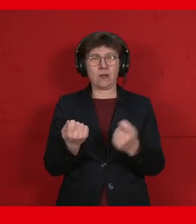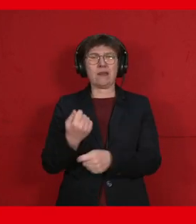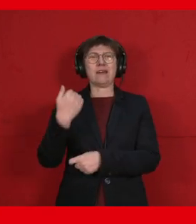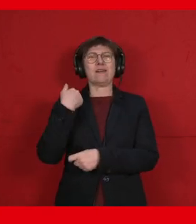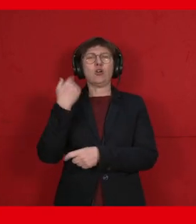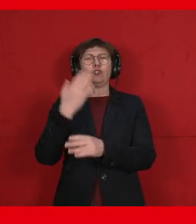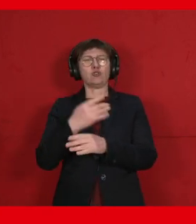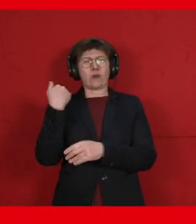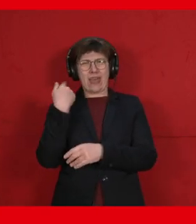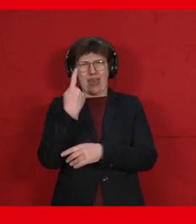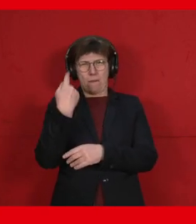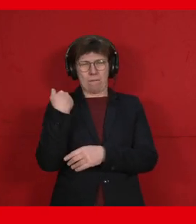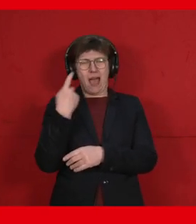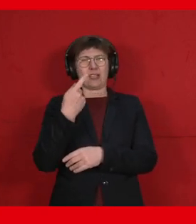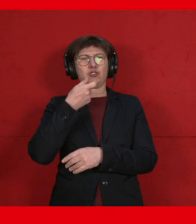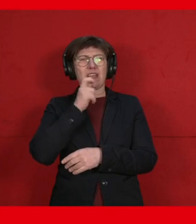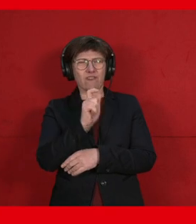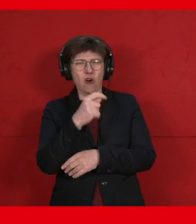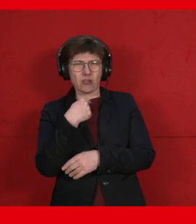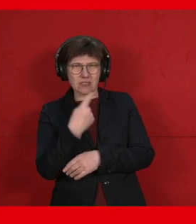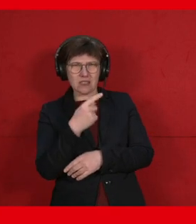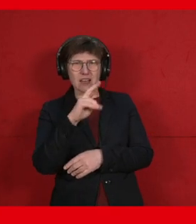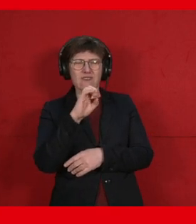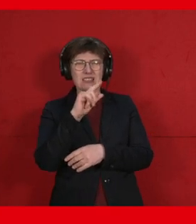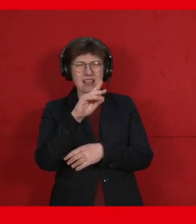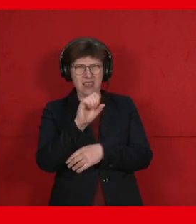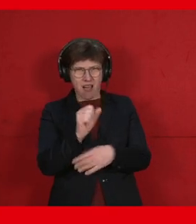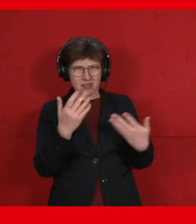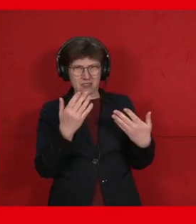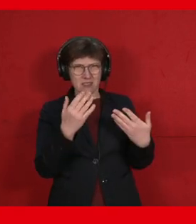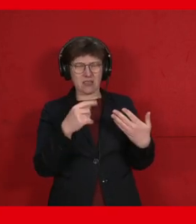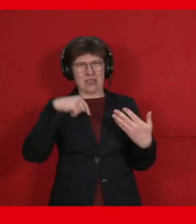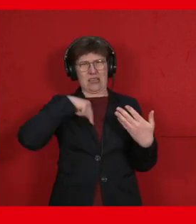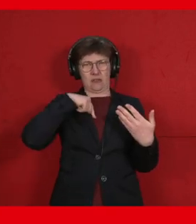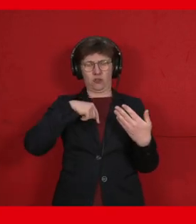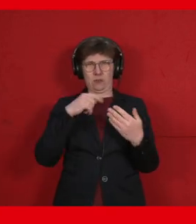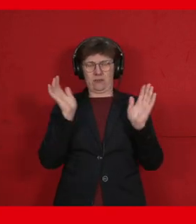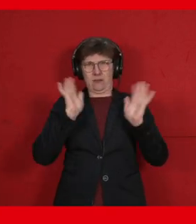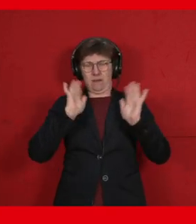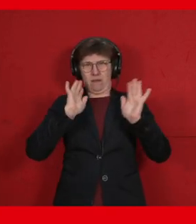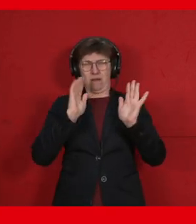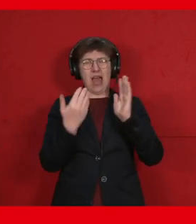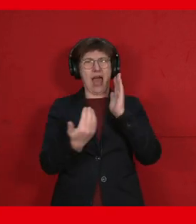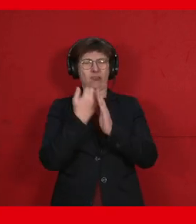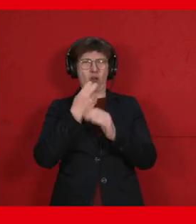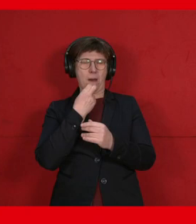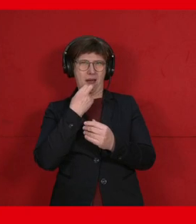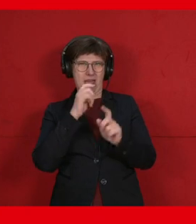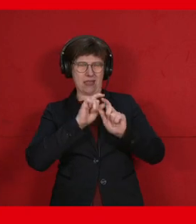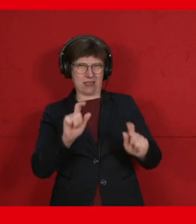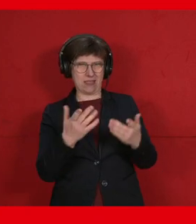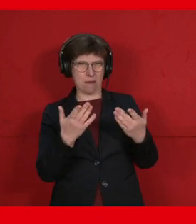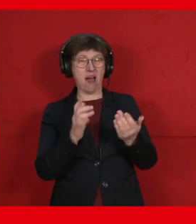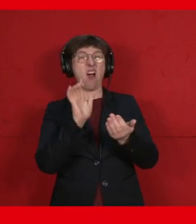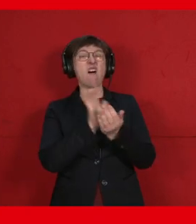haben ein Stichwort genannt, Herr Vassiliadis, was sozusagen die Ohren klingeln lässt, wenn wir über erneuerbare Energien sprechen.